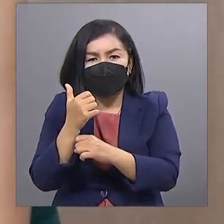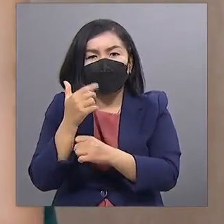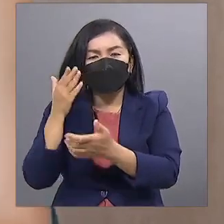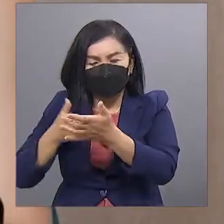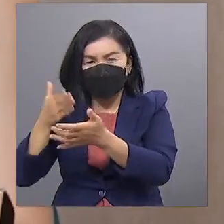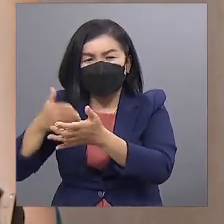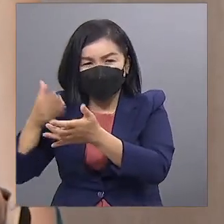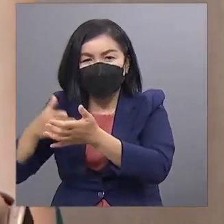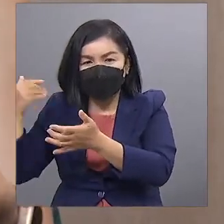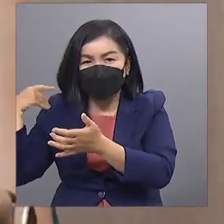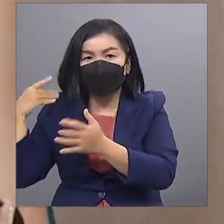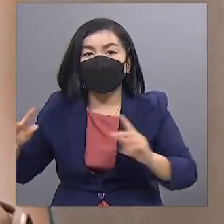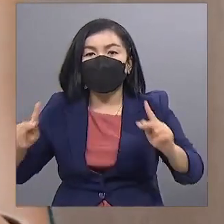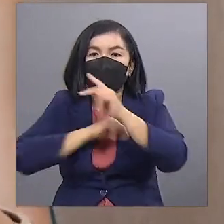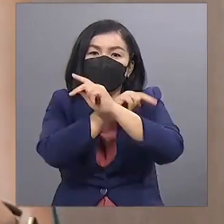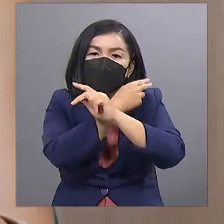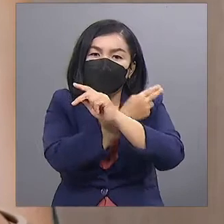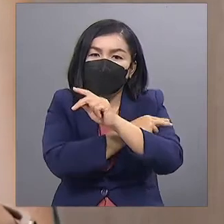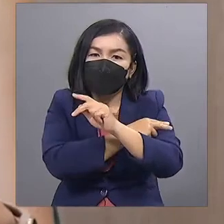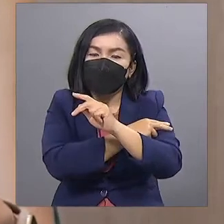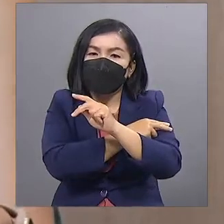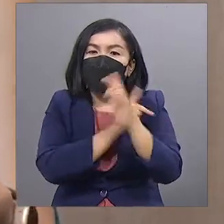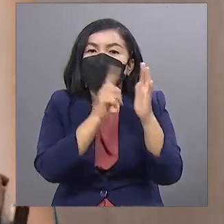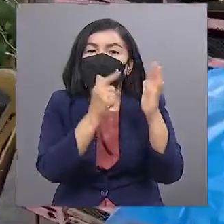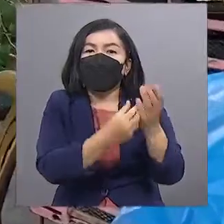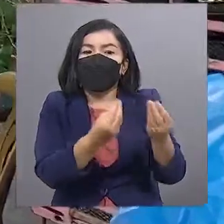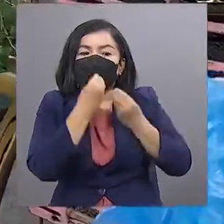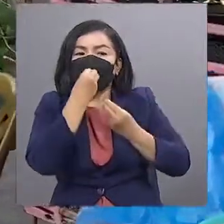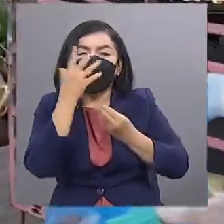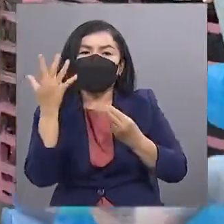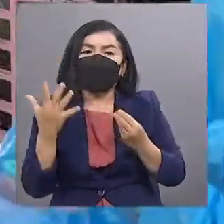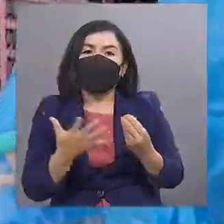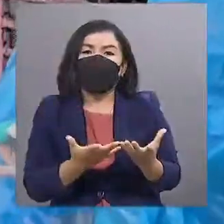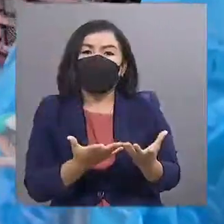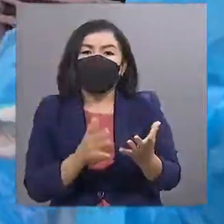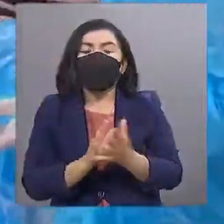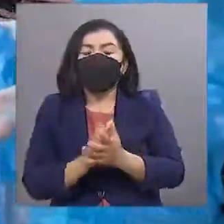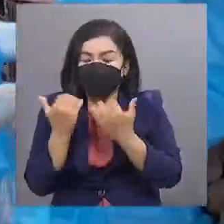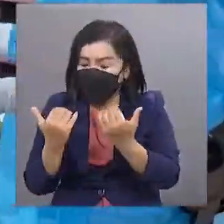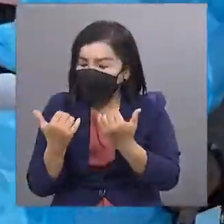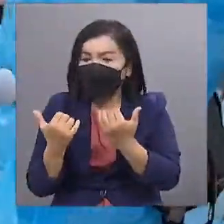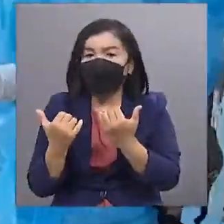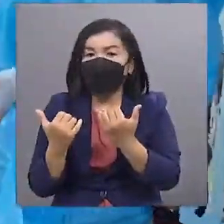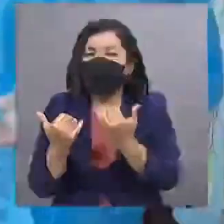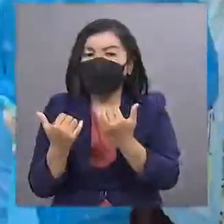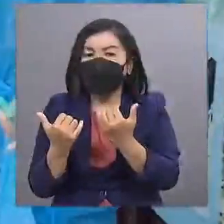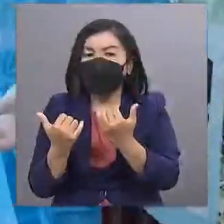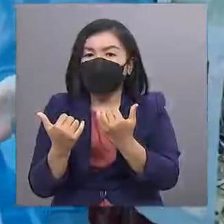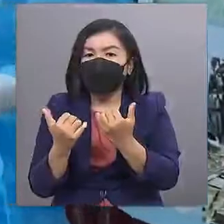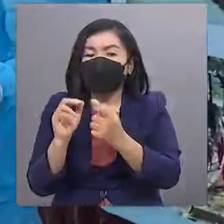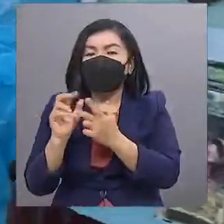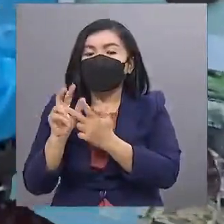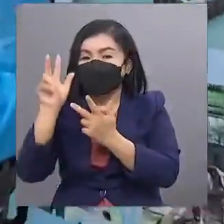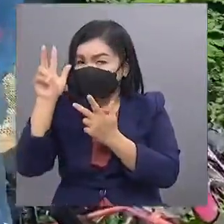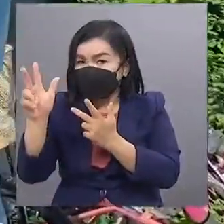ทางกระโรงสัสุขก็ไม่ค่อยยมปลอยยาออกไปที่หน้างงานตอนนี้เราคิวามันจะเข้า rise ช่ง wave 3 ที่ว เรคอว่